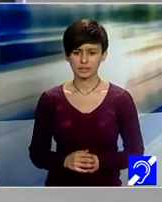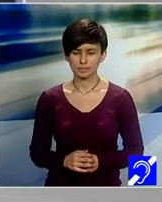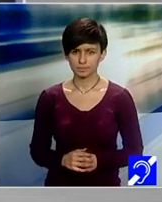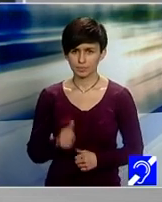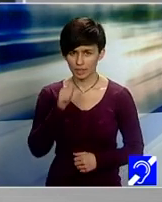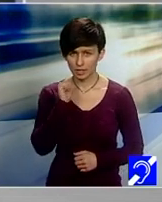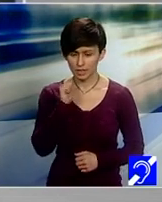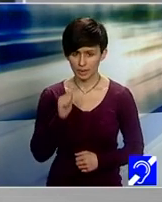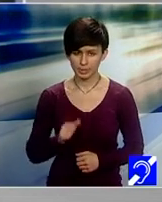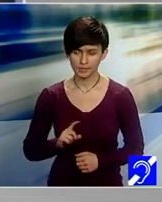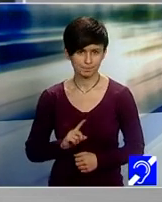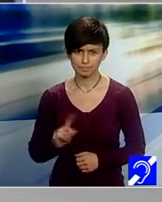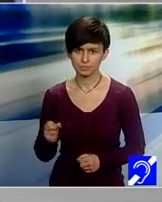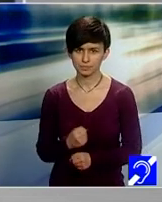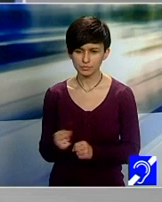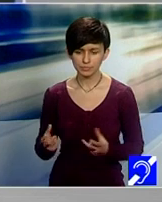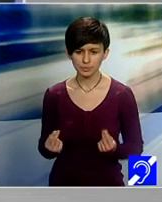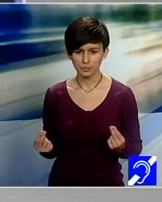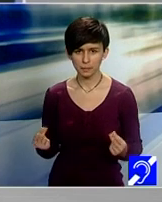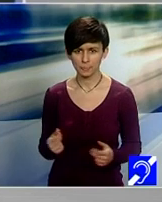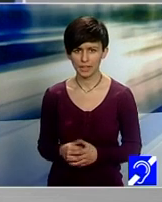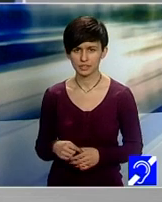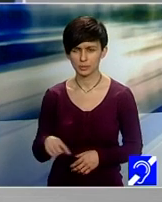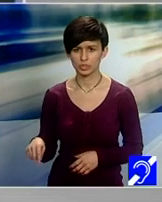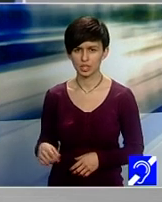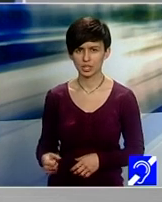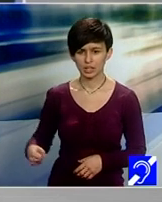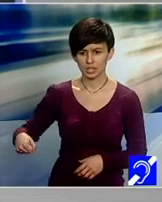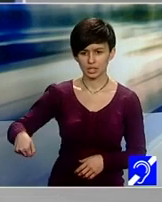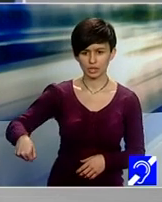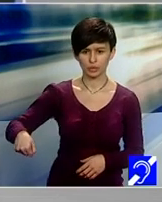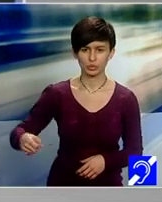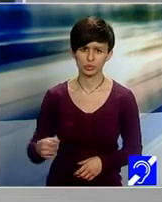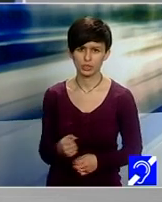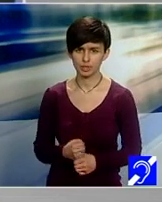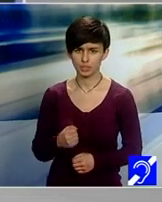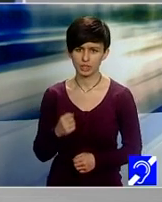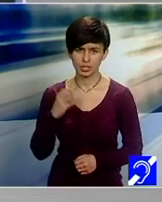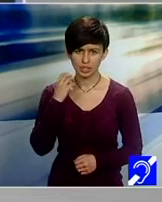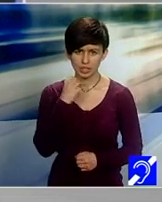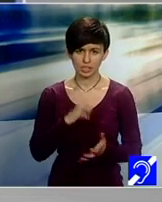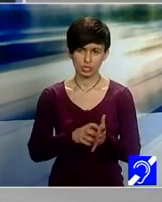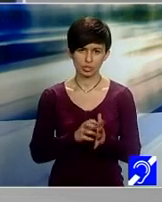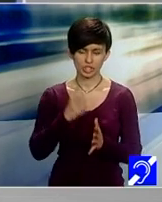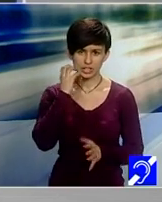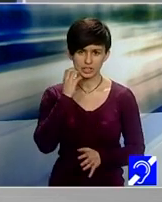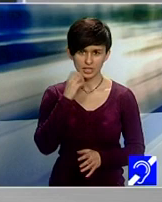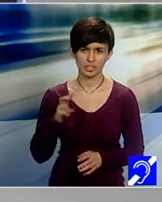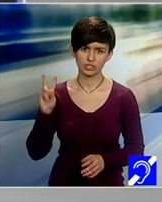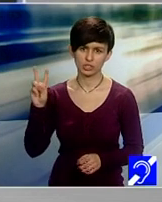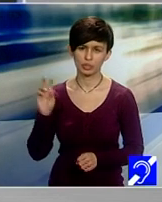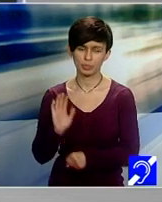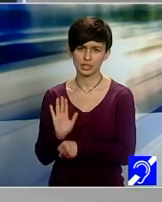apă, dar nu foarte multă. Noi udăm roșiile țărănești de 2 ori pe săptămână și atât. Iar roșiile